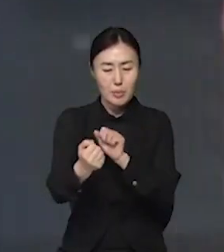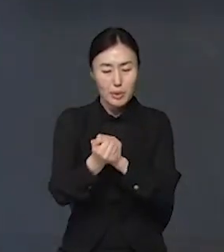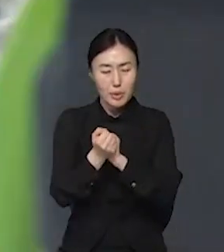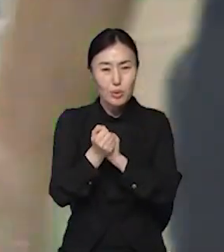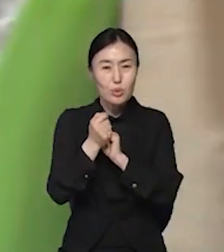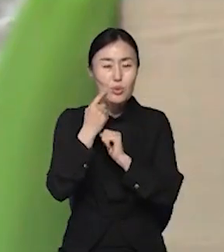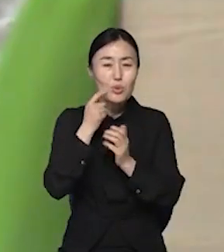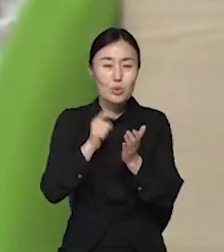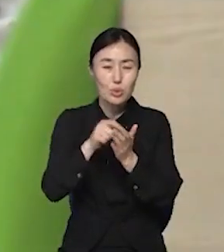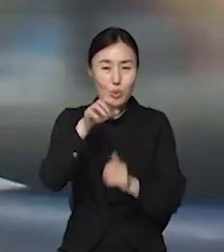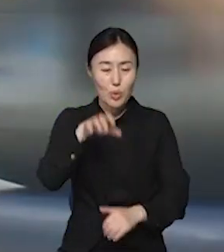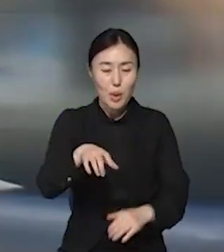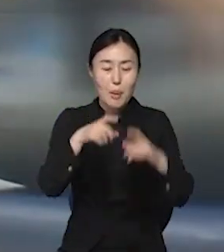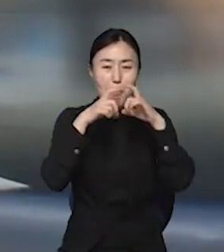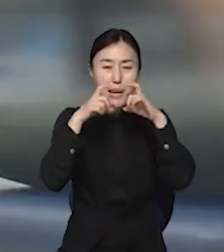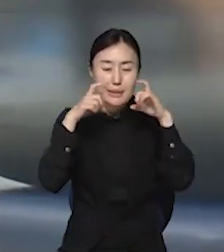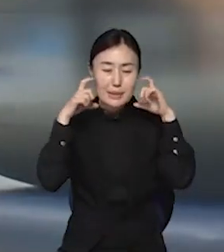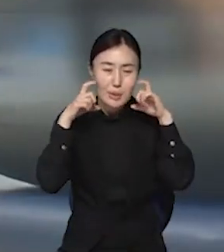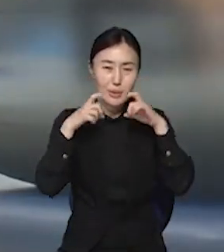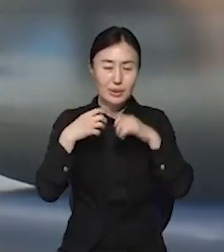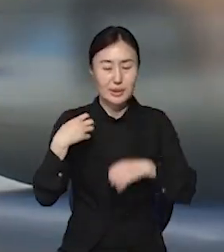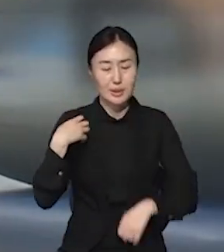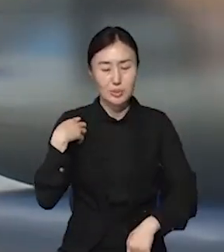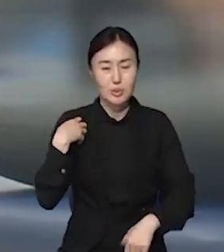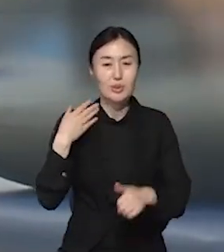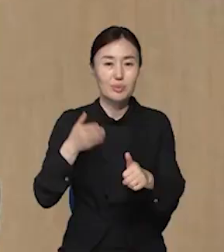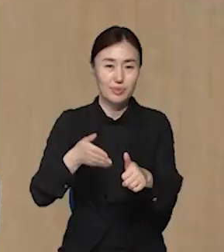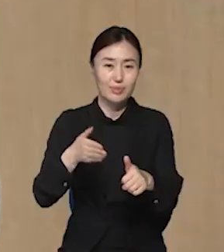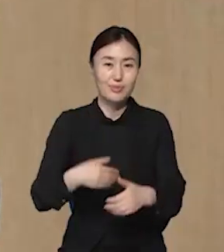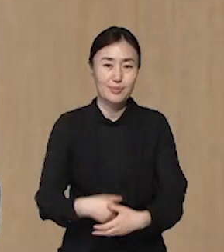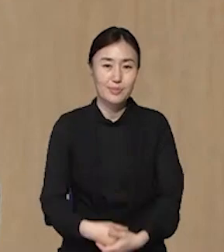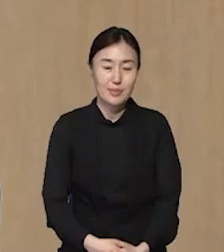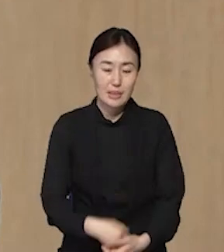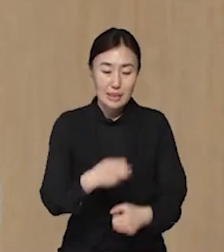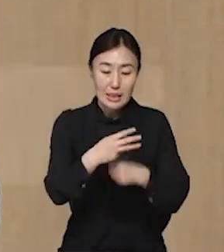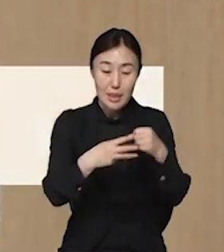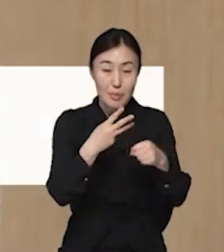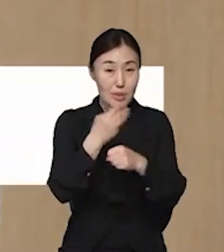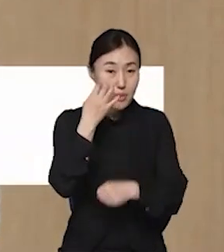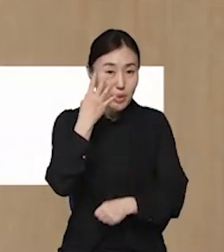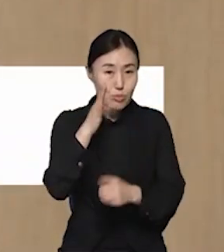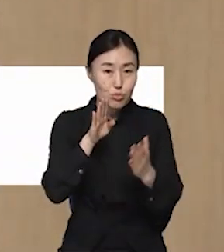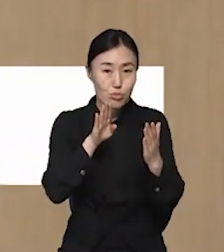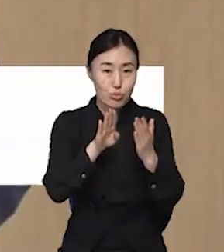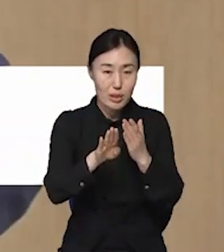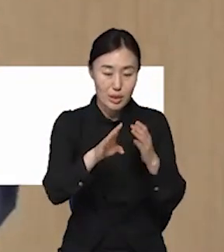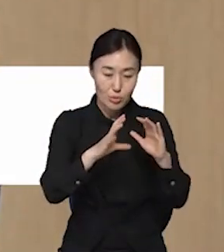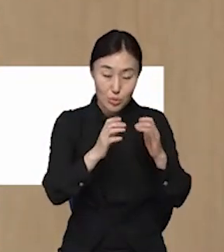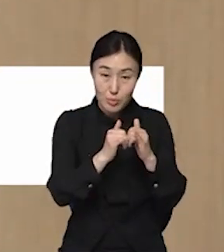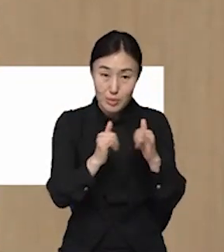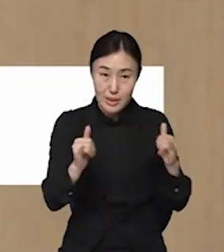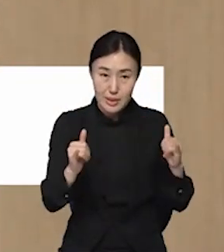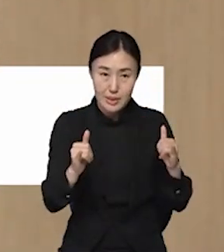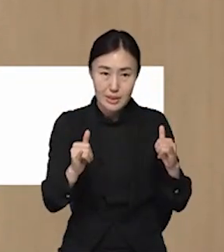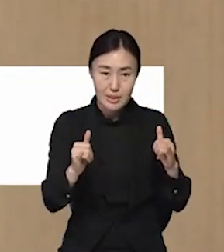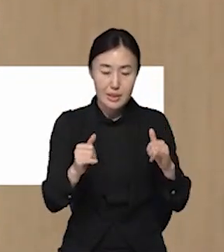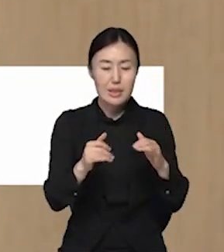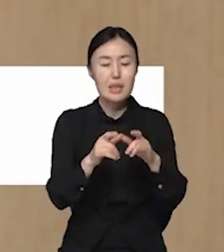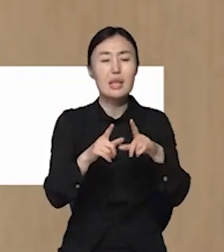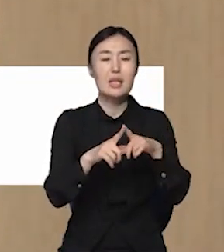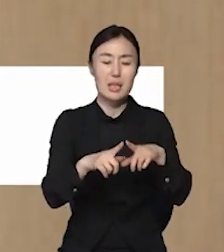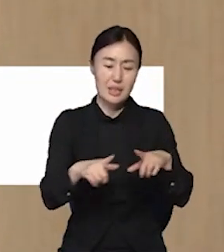취약시설에서는 마스크 착용 의무가 유지됩니다. 3년 4개월 만에 국민들께서